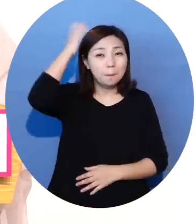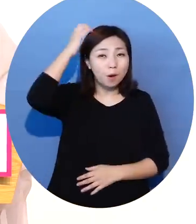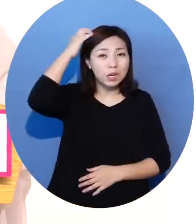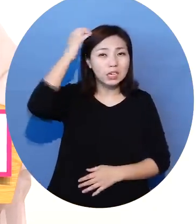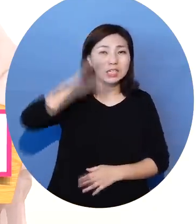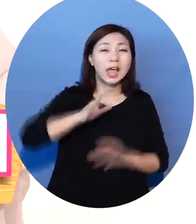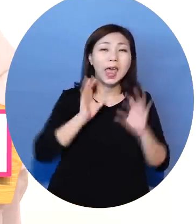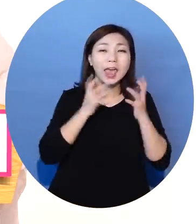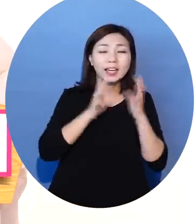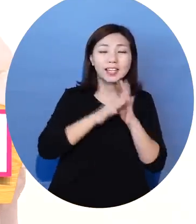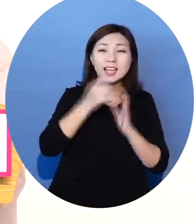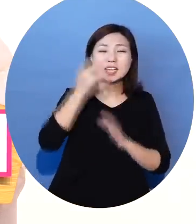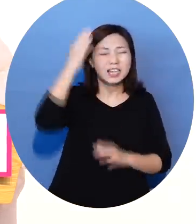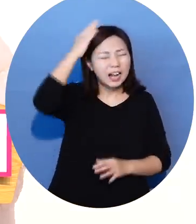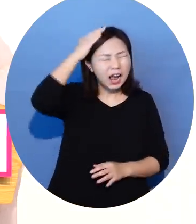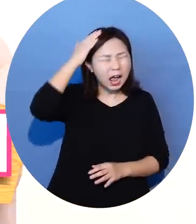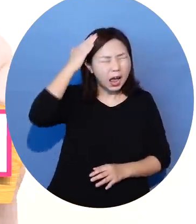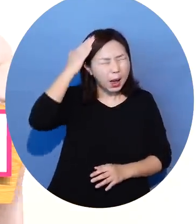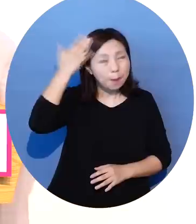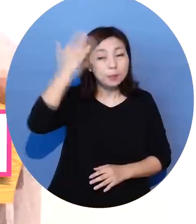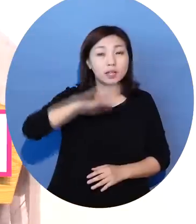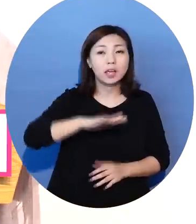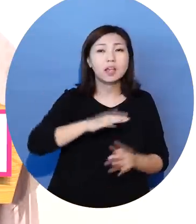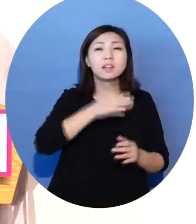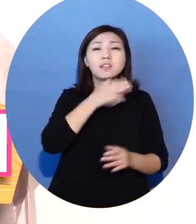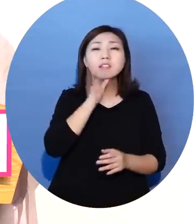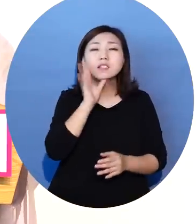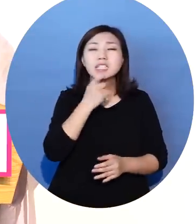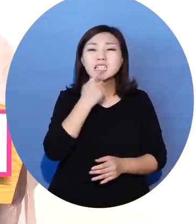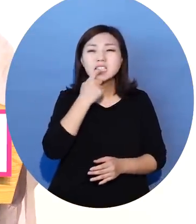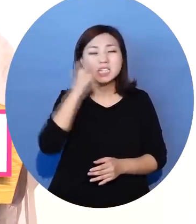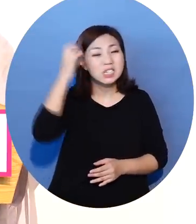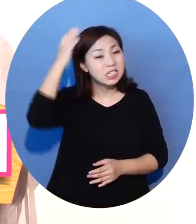어떻게 가고 희게 가고 그거 아무 문제가 없어.